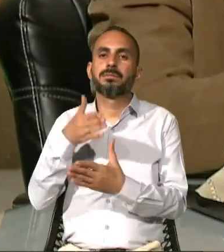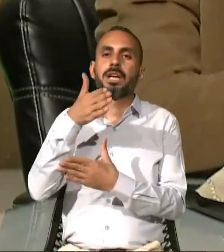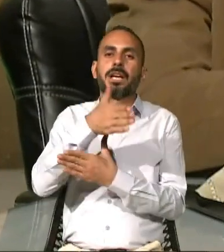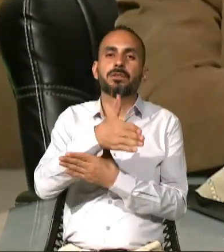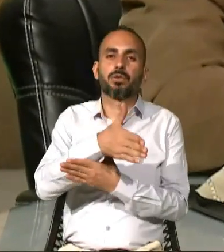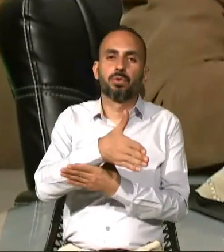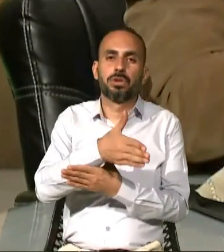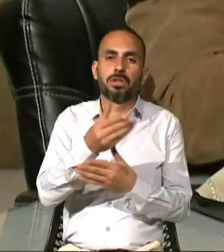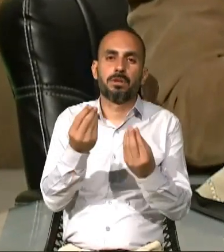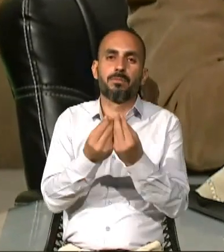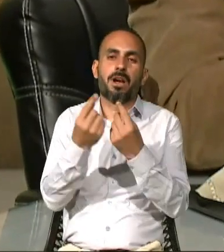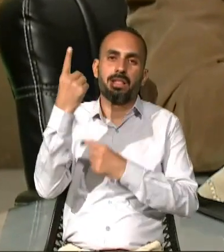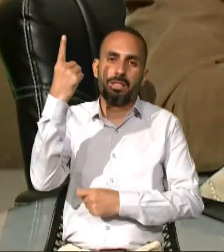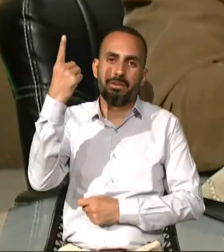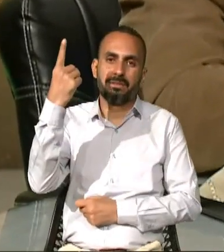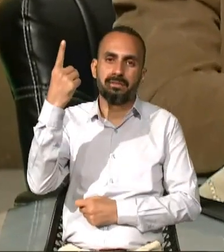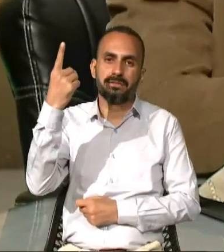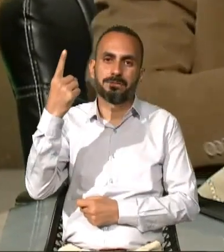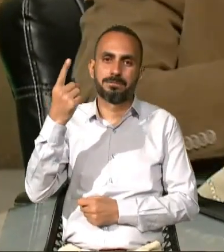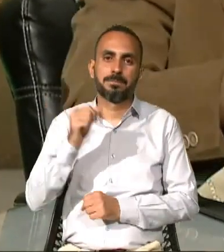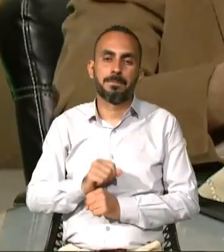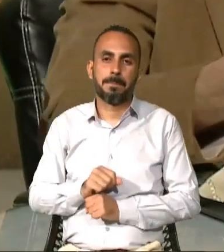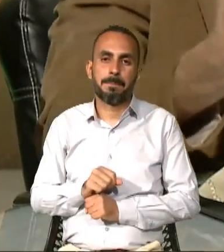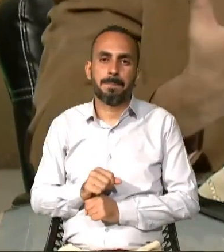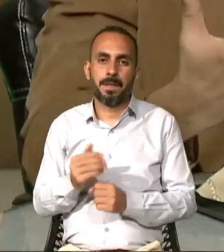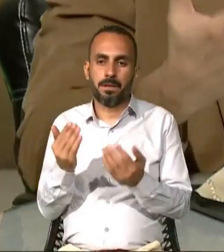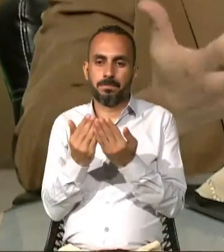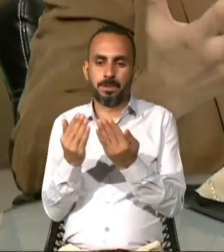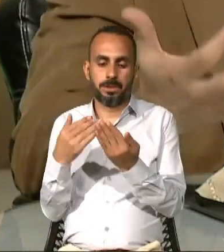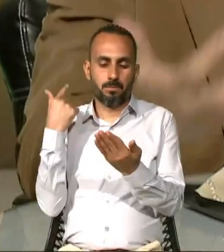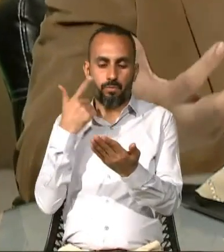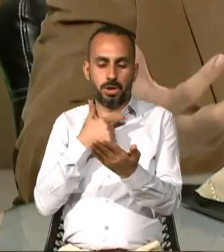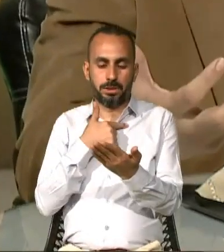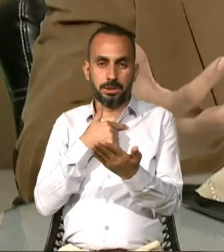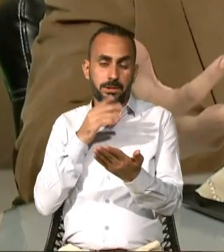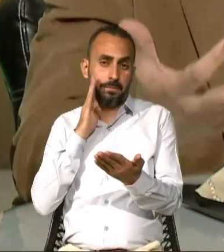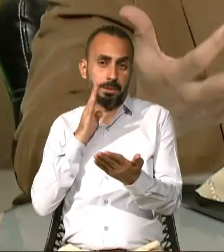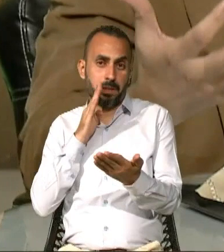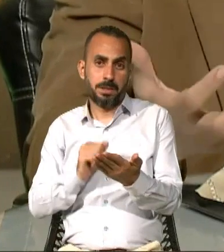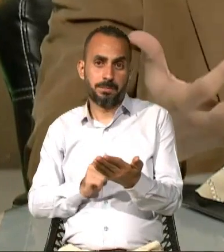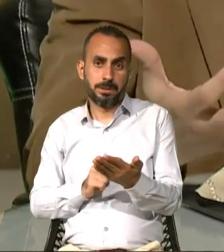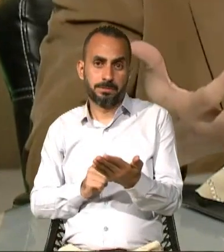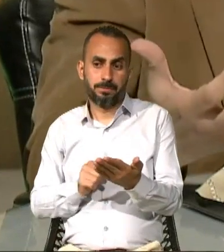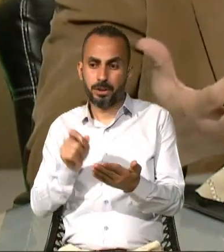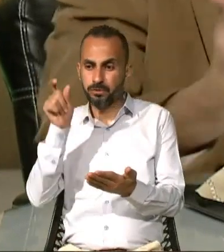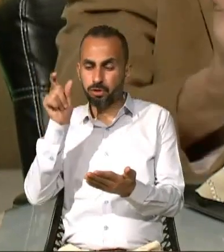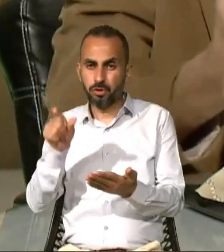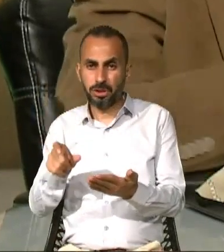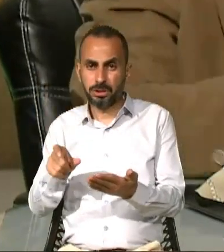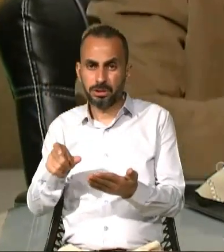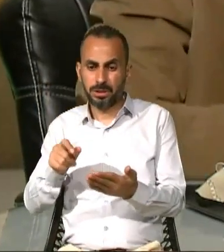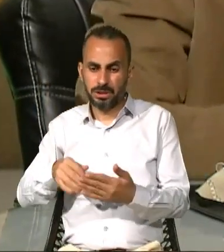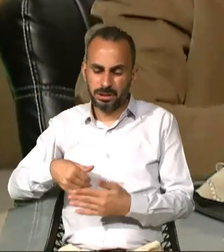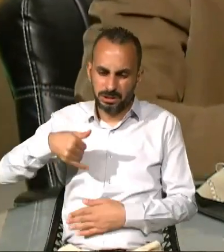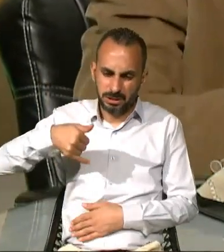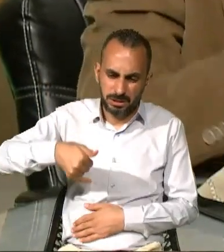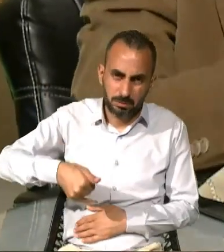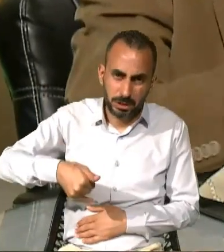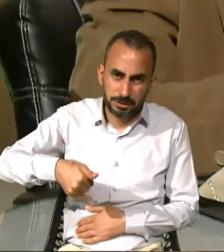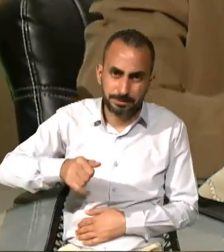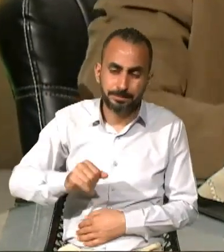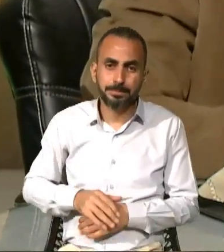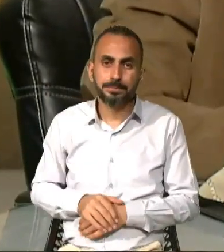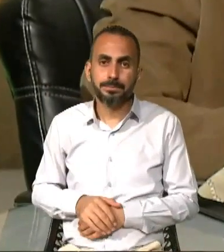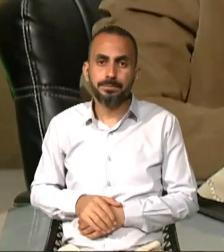اللي قاله الكتاب المقدس اللي ذكر فيه إزاي شخص كان منحني وكان متألم منتصب؟ حبقوق. في